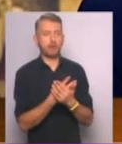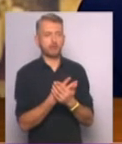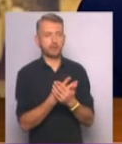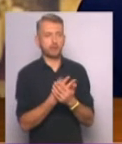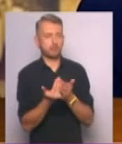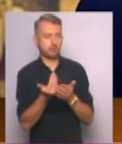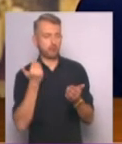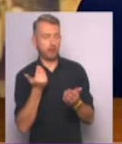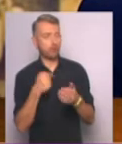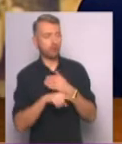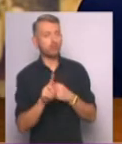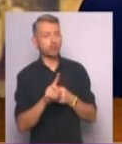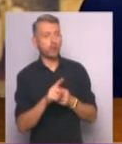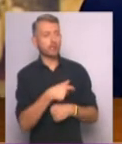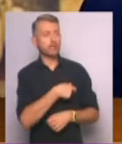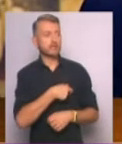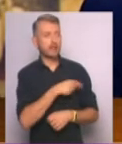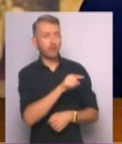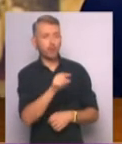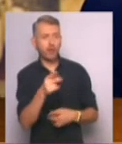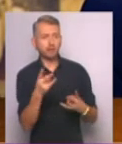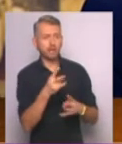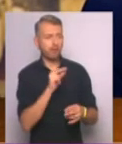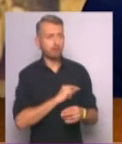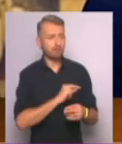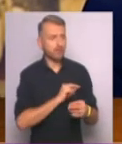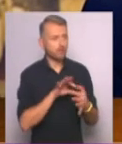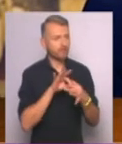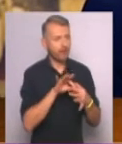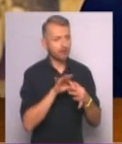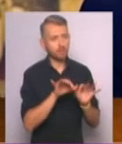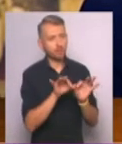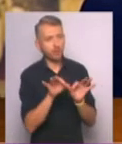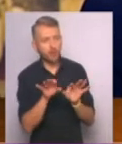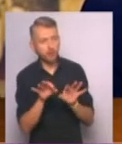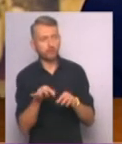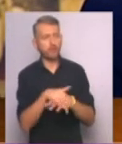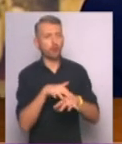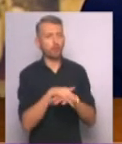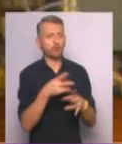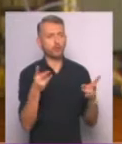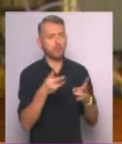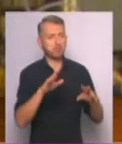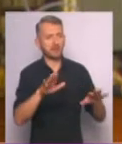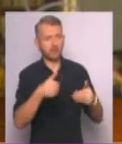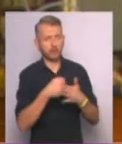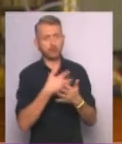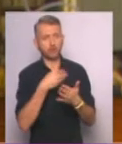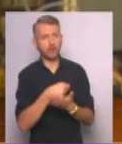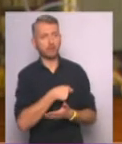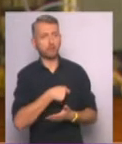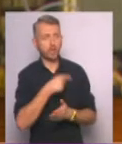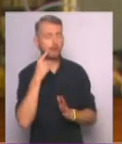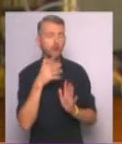стадіях, оскільки ну, з депутатами треба працювати і пояснювати. І громадськості треба закликати до своїх депутатів, розуміючи,